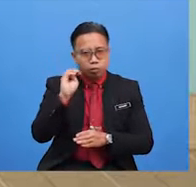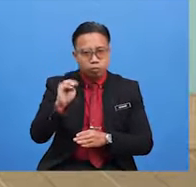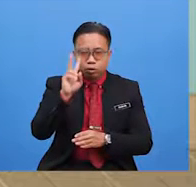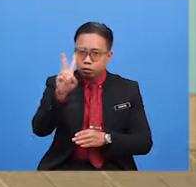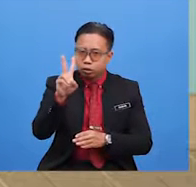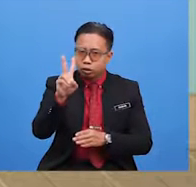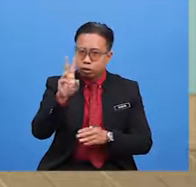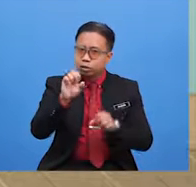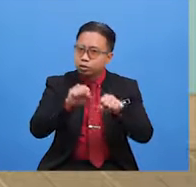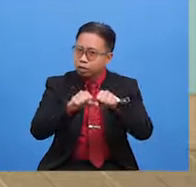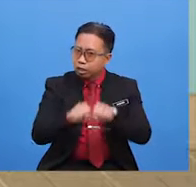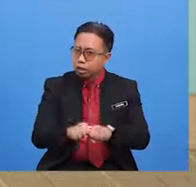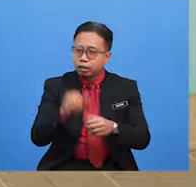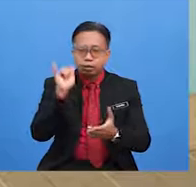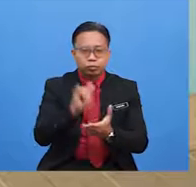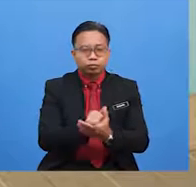syarat tersebut?